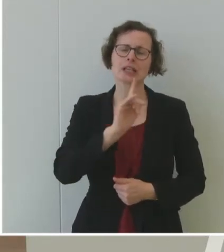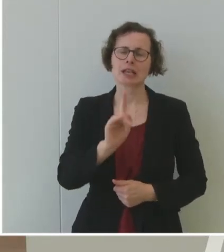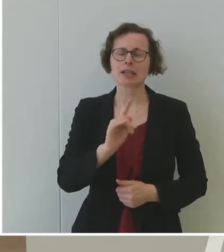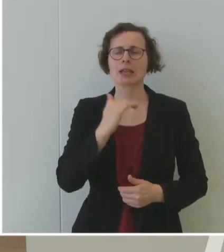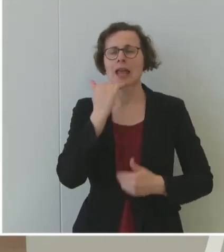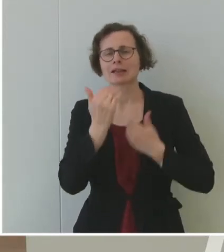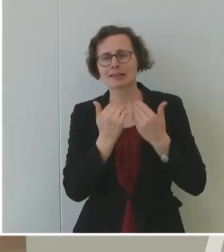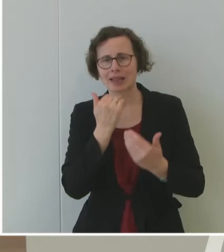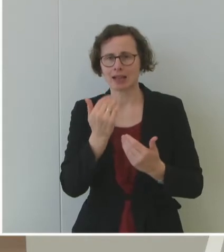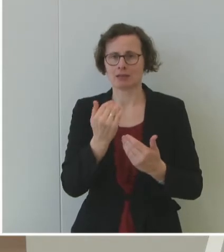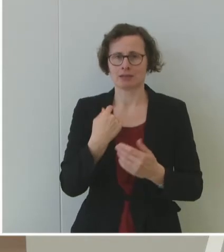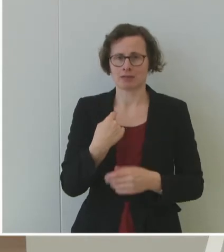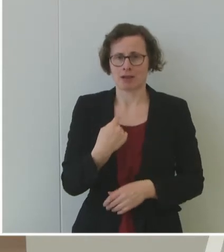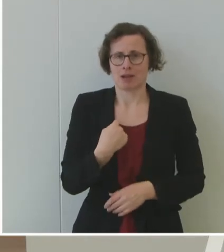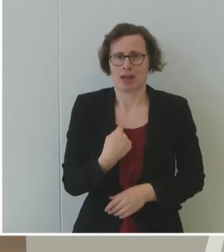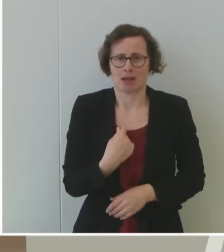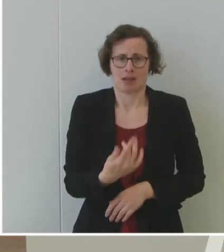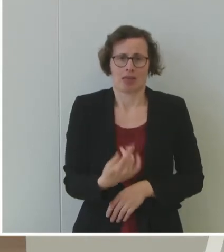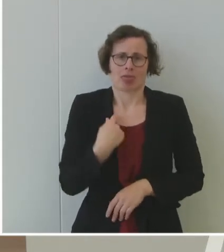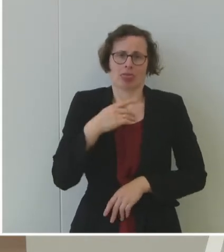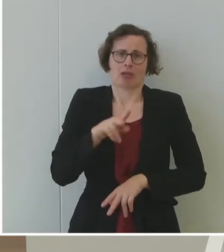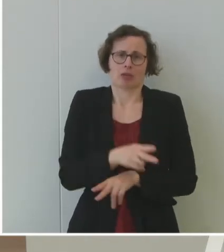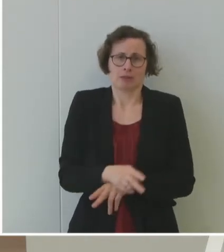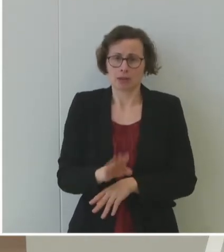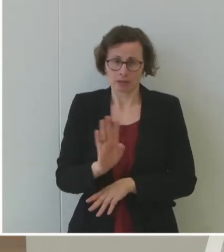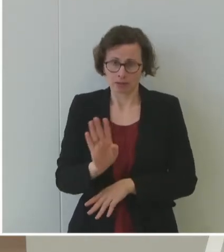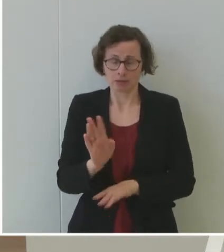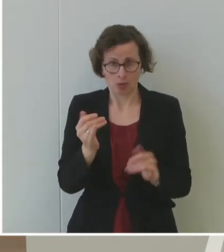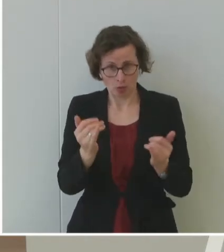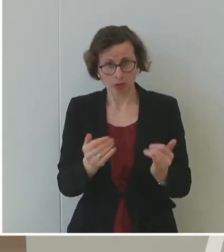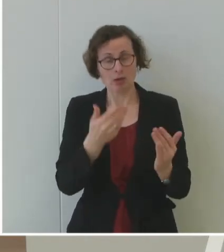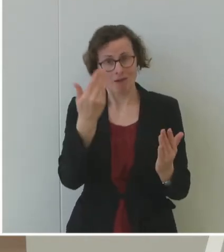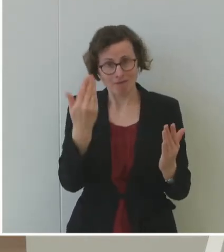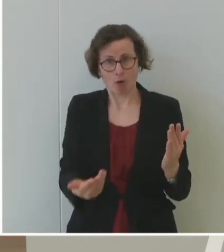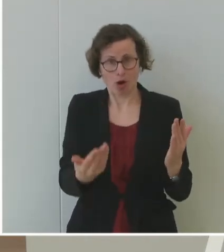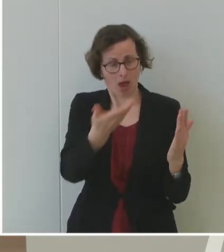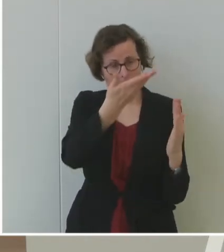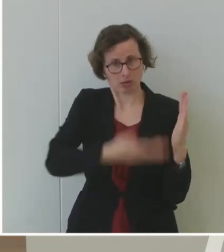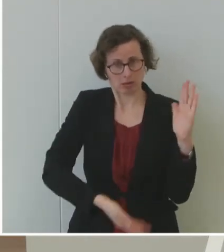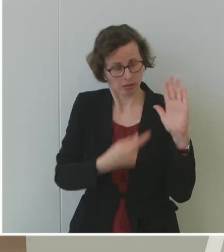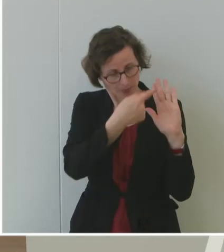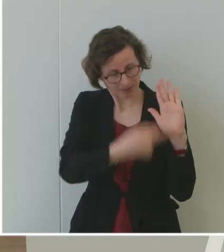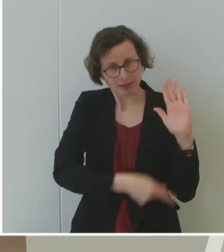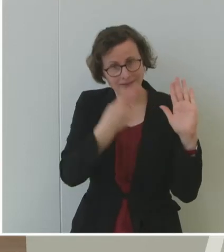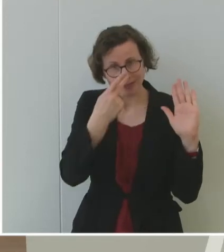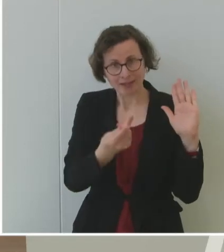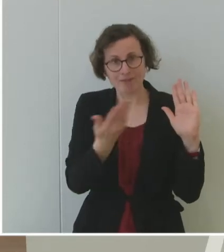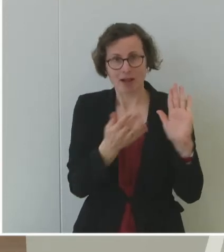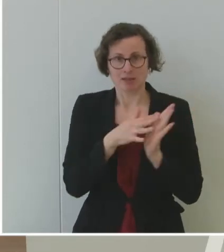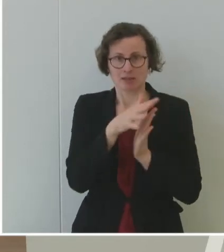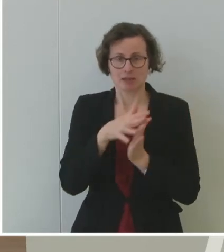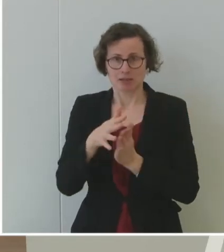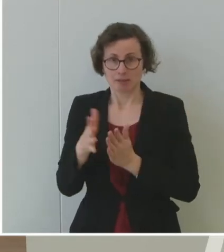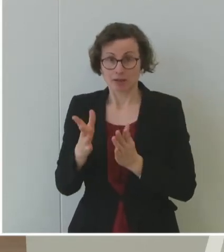Dann erzählen Sie doch nicht, dass es falsch ist. Dann erzählen Sie doch nicht, dass es falsch ist. Wir haben hier heute Vorlagen und da sieht man, was Sie wie ausgeben wollen. Sie hätten jetzt